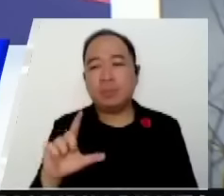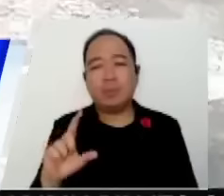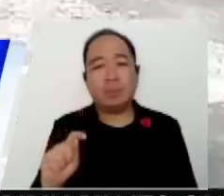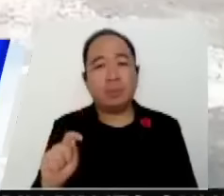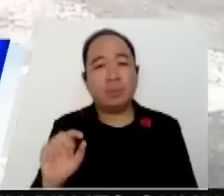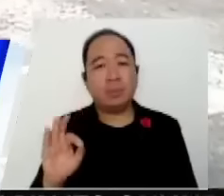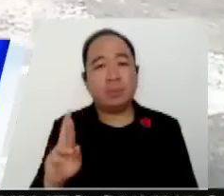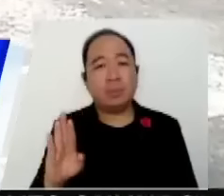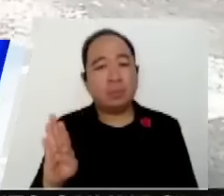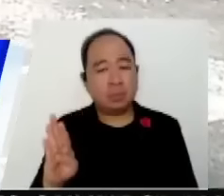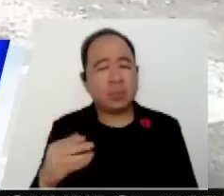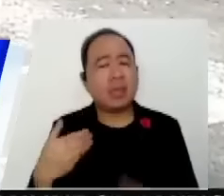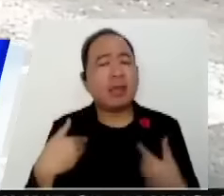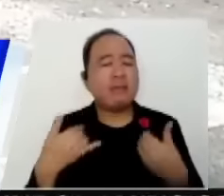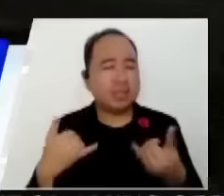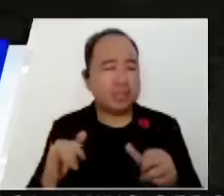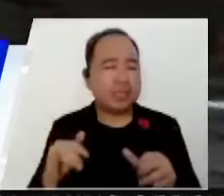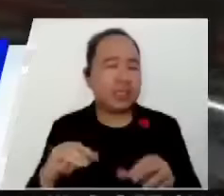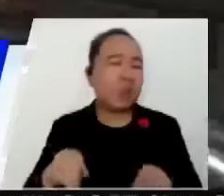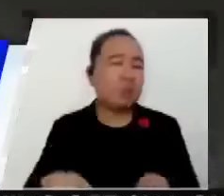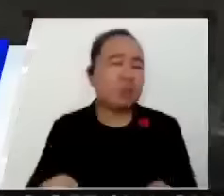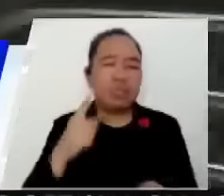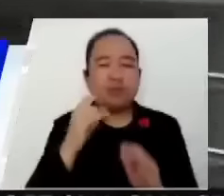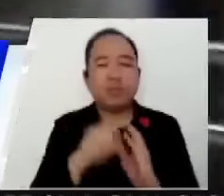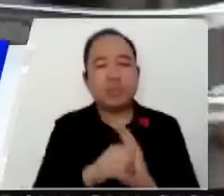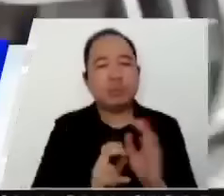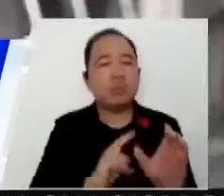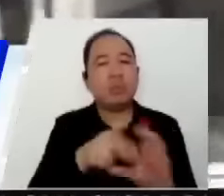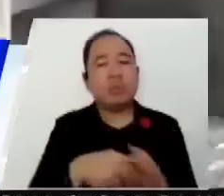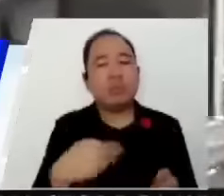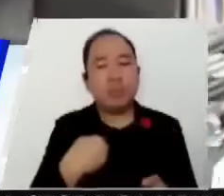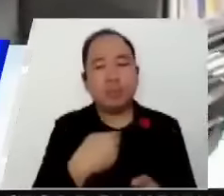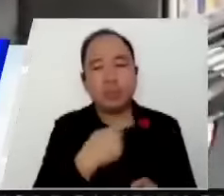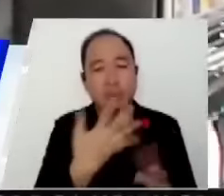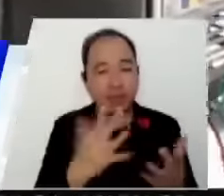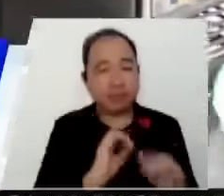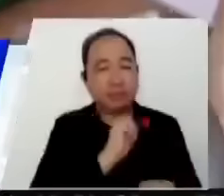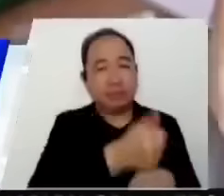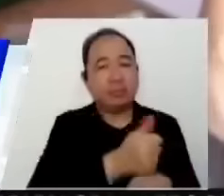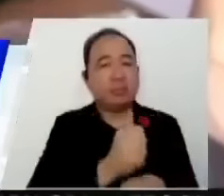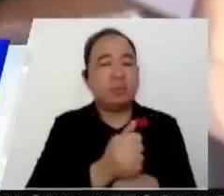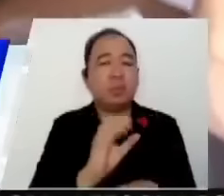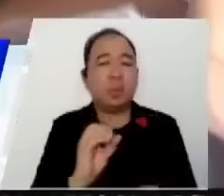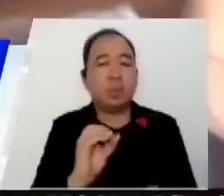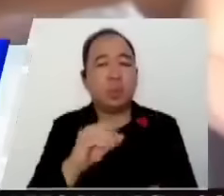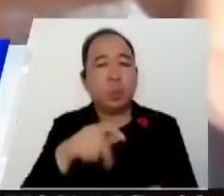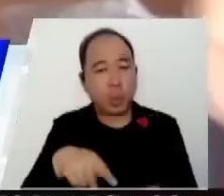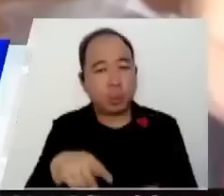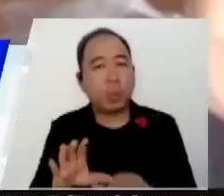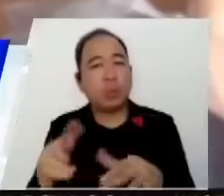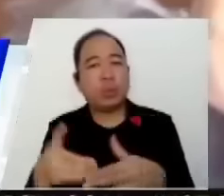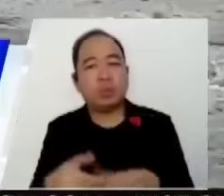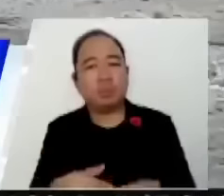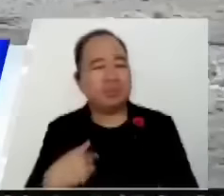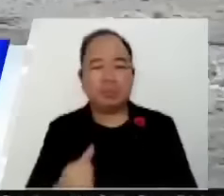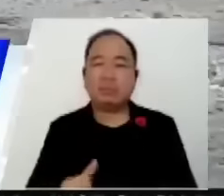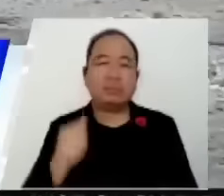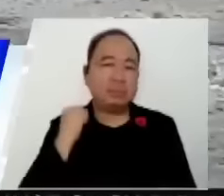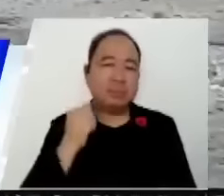ang mga unconsolidated na jeep na magpamyembro sa mga nabuo ng mga kooperatiba o korporasyon. Ayaw po kasi hindi naman po kasi